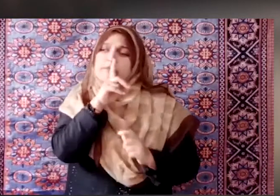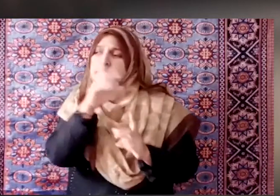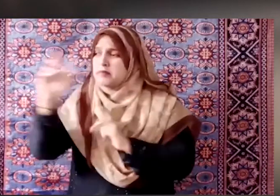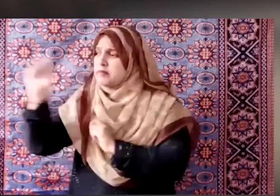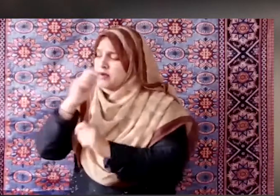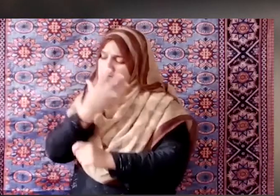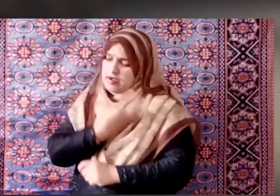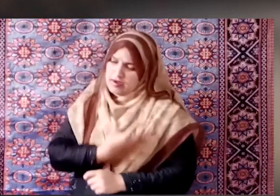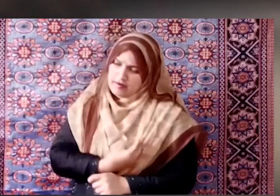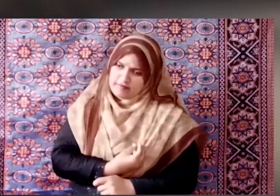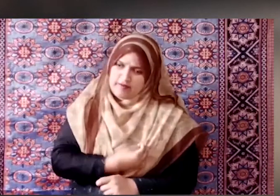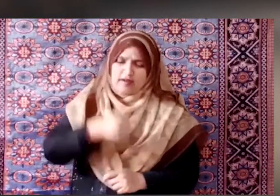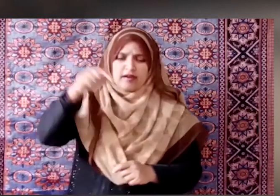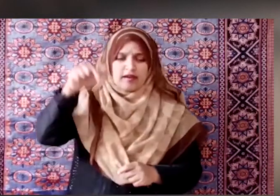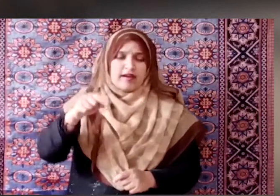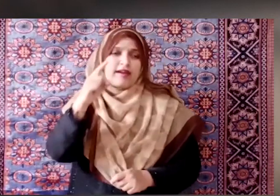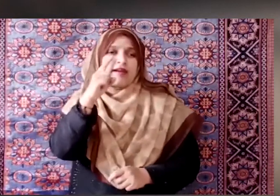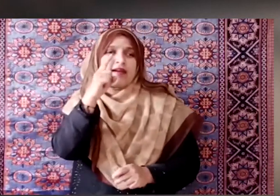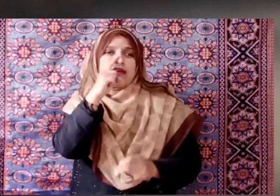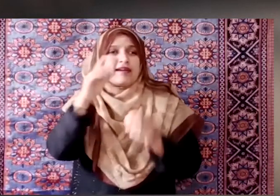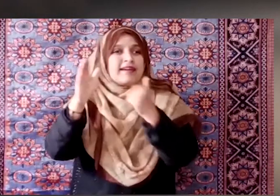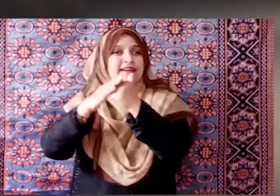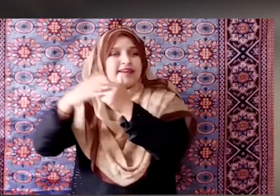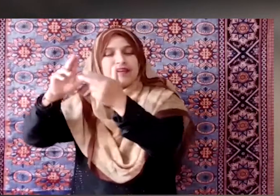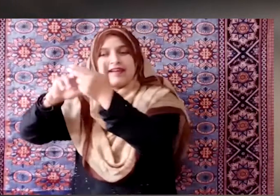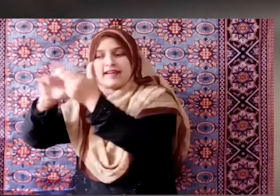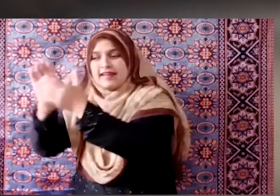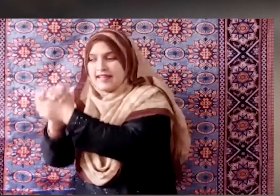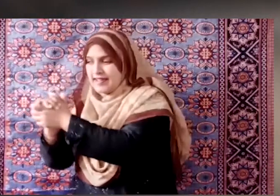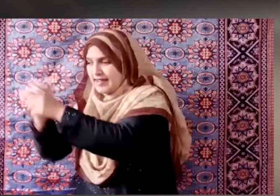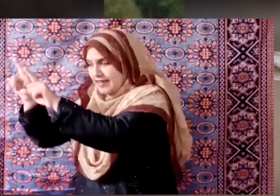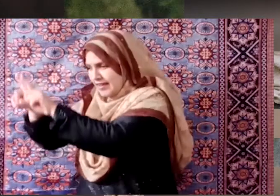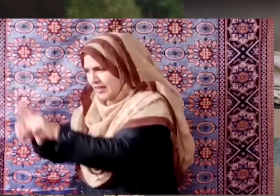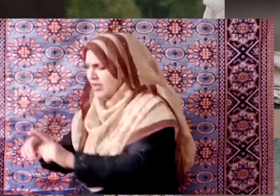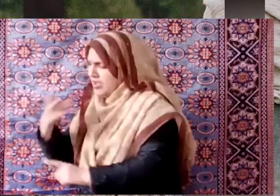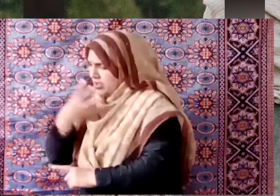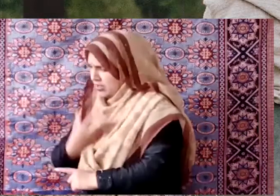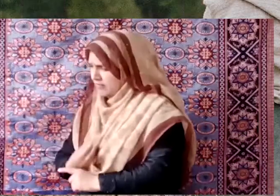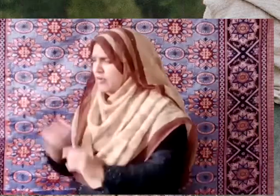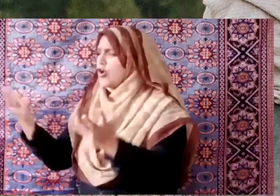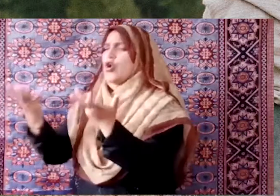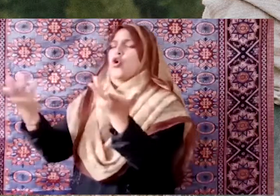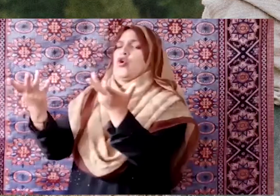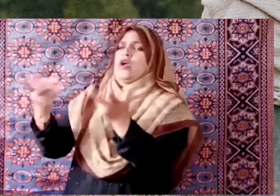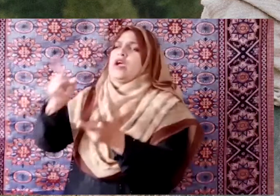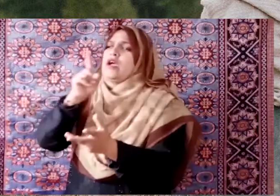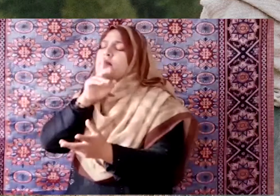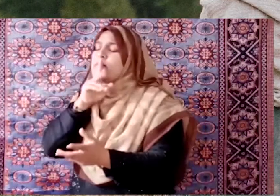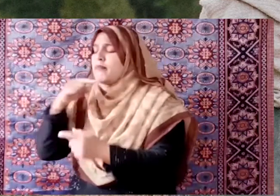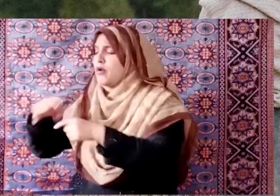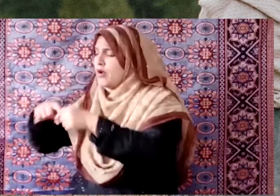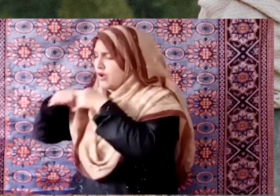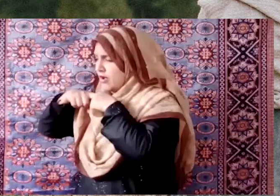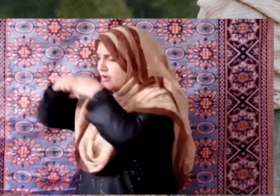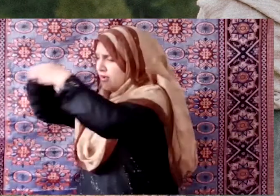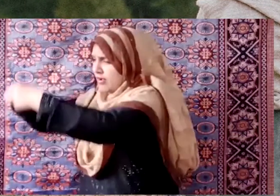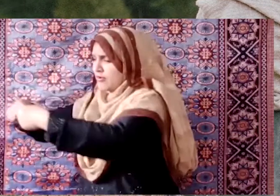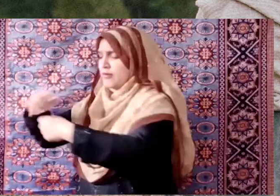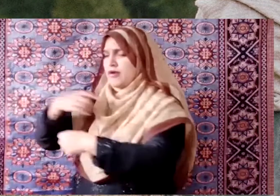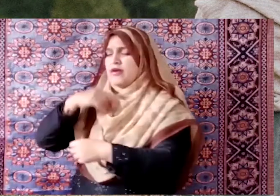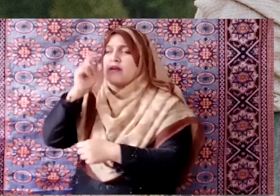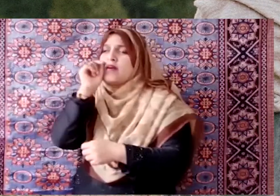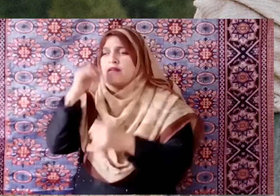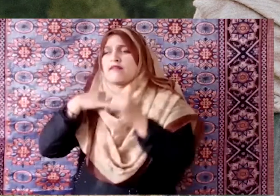اور پریشان رہنے لگی۔ ہیر کو یہاں ایک رازدار سہیلی سہتی ملی جو اس کی نند بھی تھی۔ اسے اس